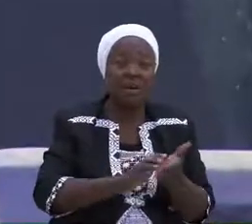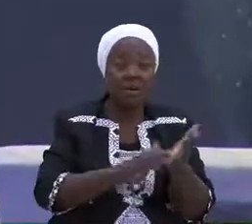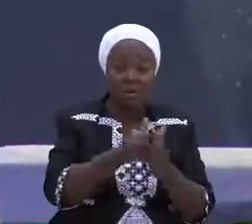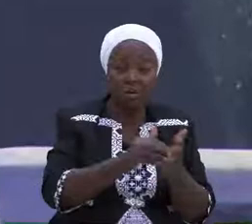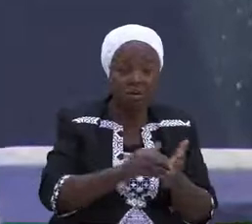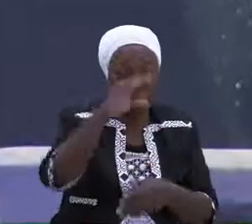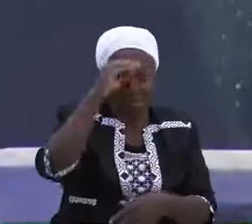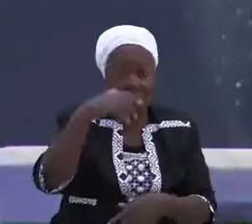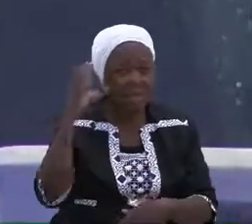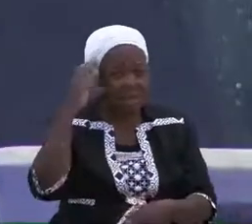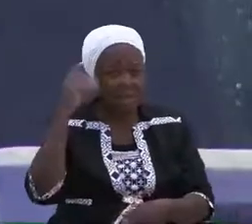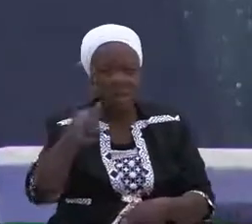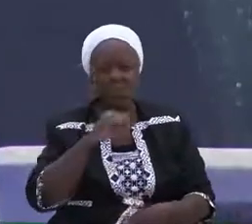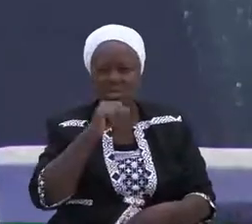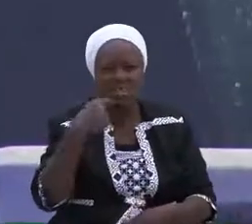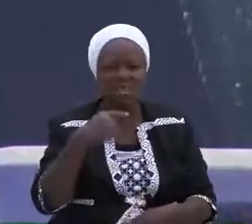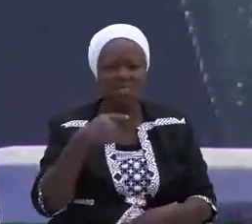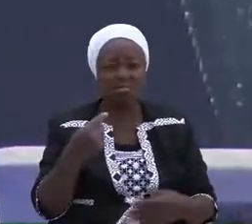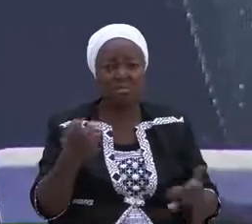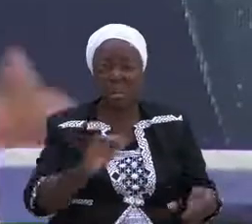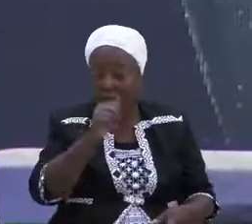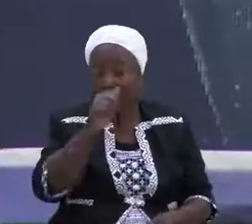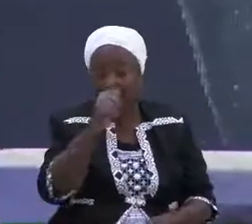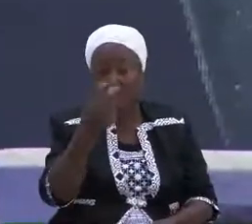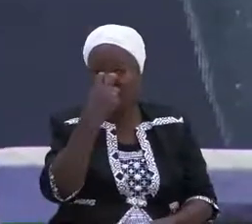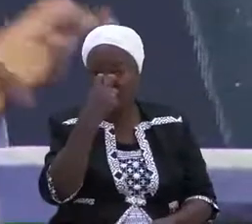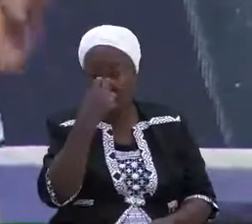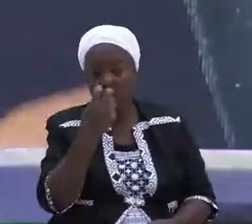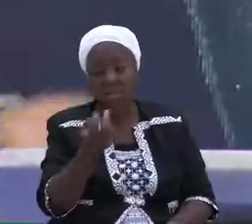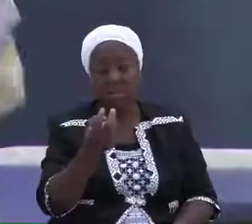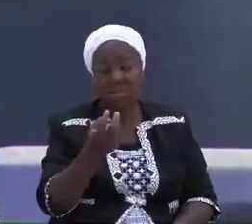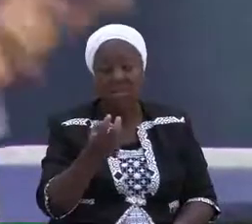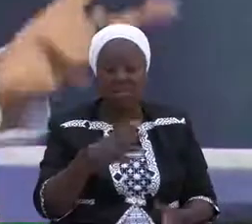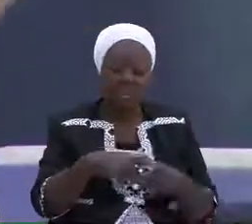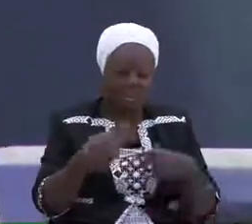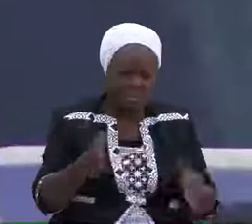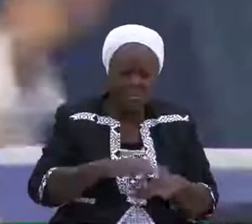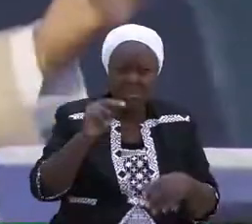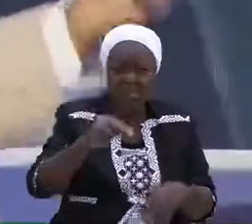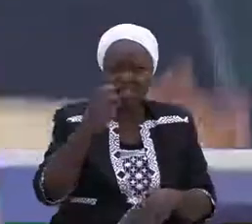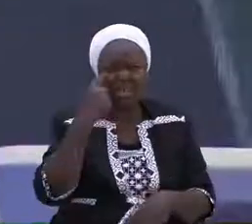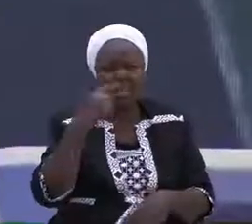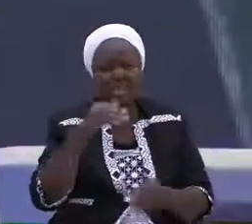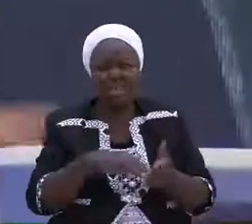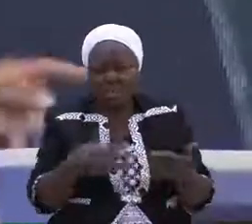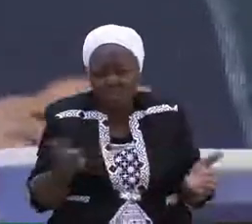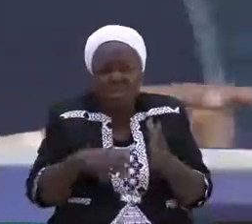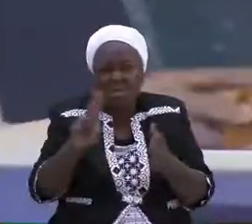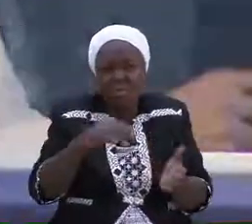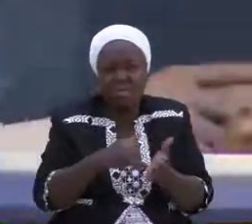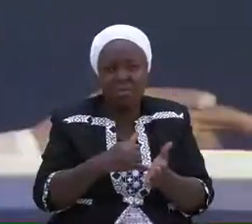pas dit, je suis aveugle. Quelle est l'utilité d'écouter? Non, tu dois écouter. Il va ouvrir tes yeux